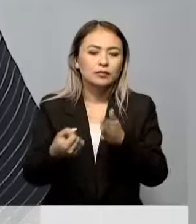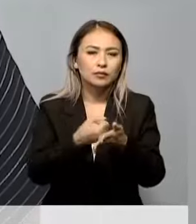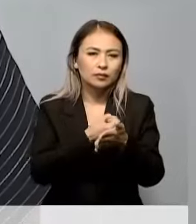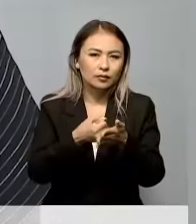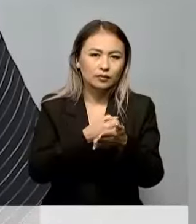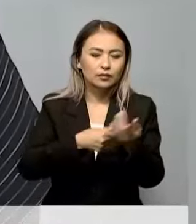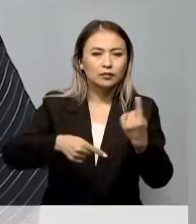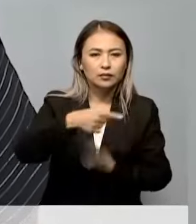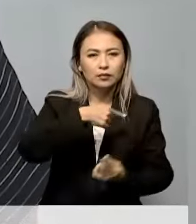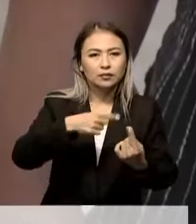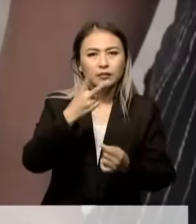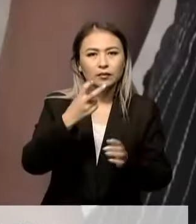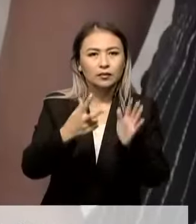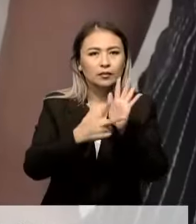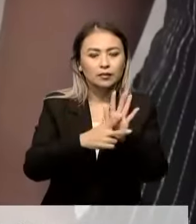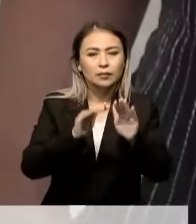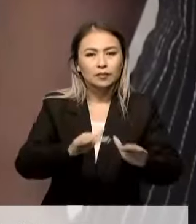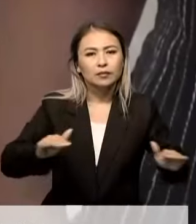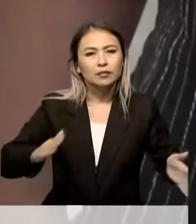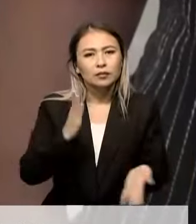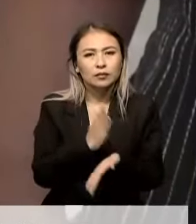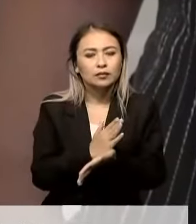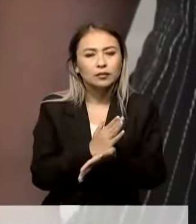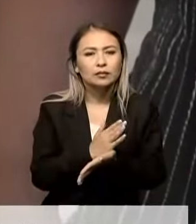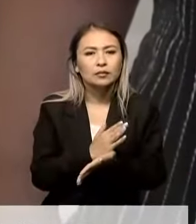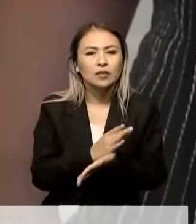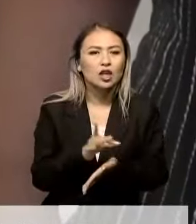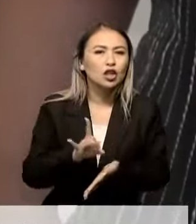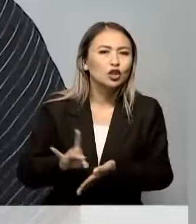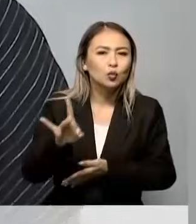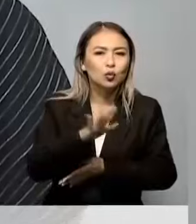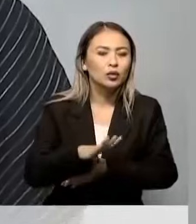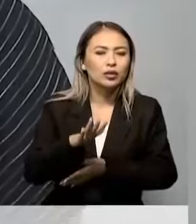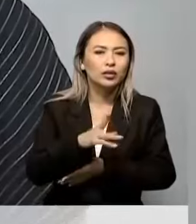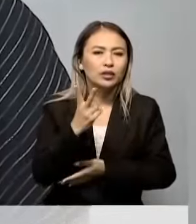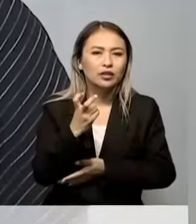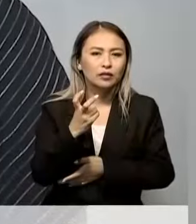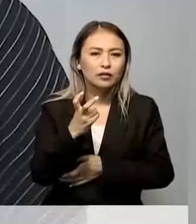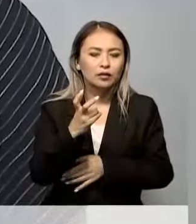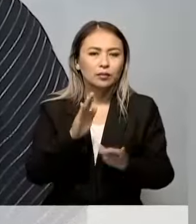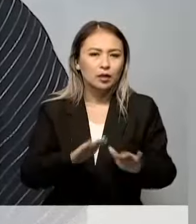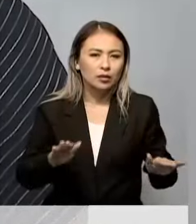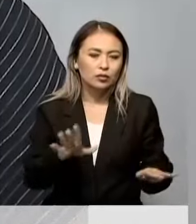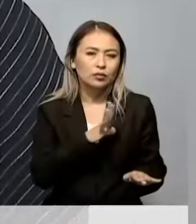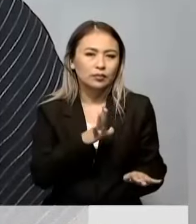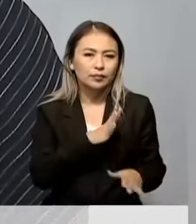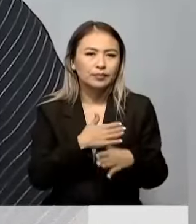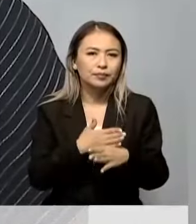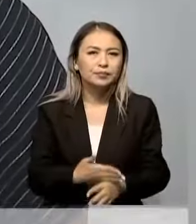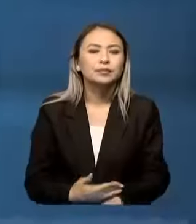демеушілерден, кәсіпкерлерден 208 бала көмек алып отыр. Ал республика тарапынан 200-ге бала да тоже көмек алып